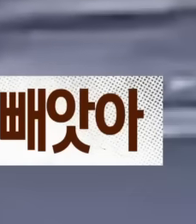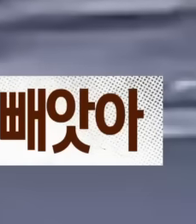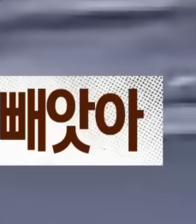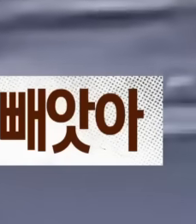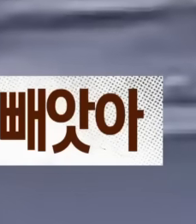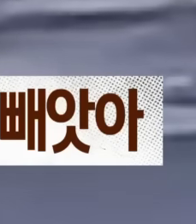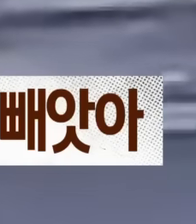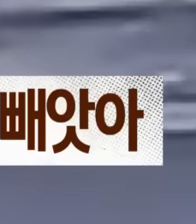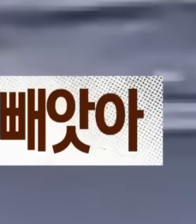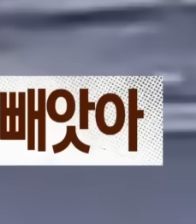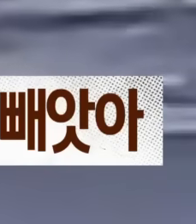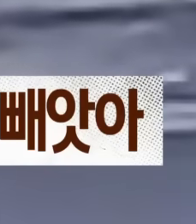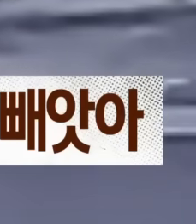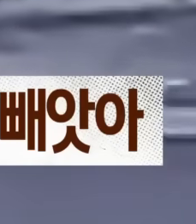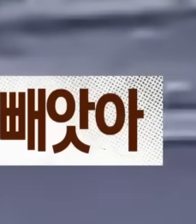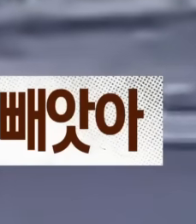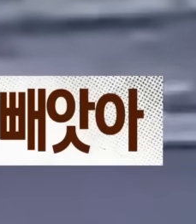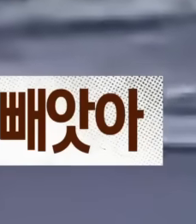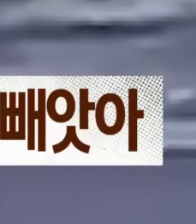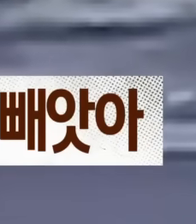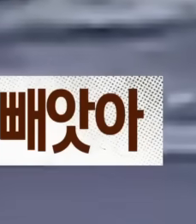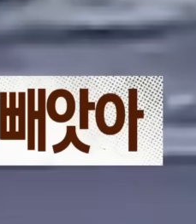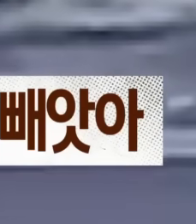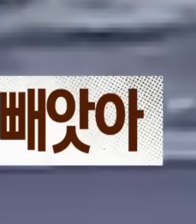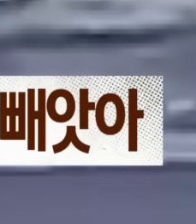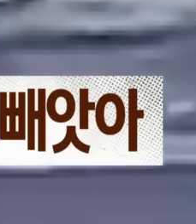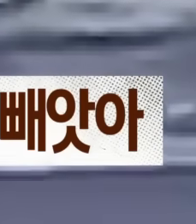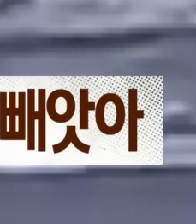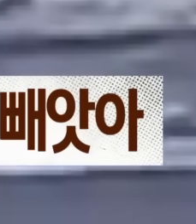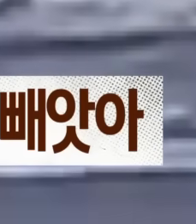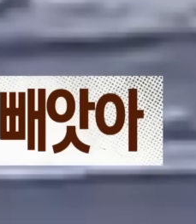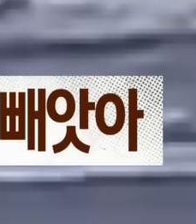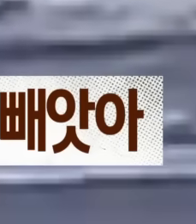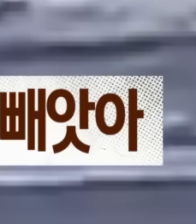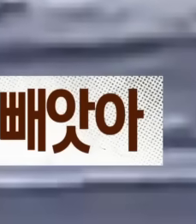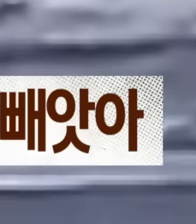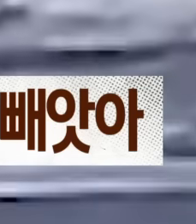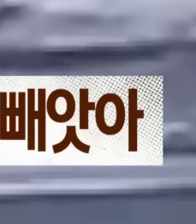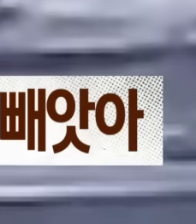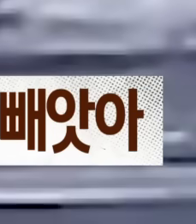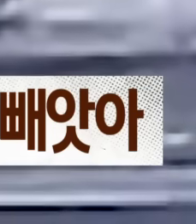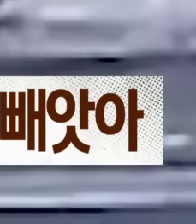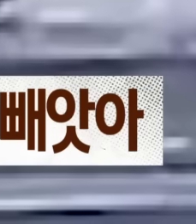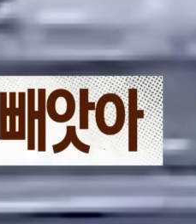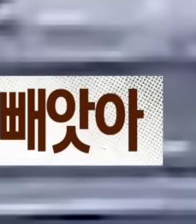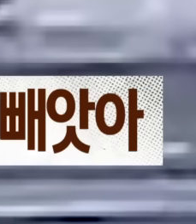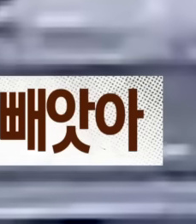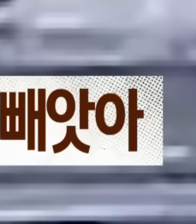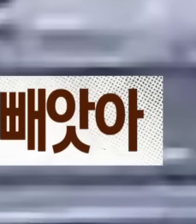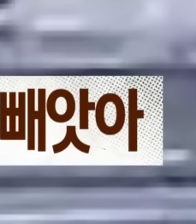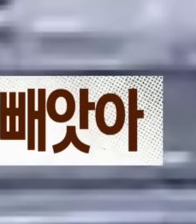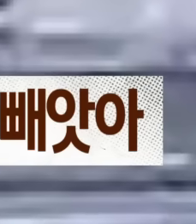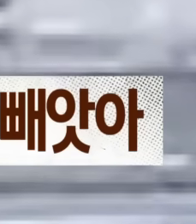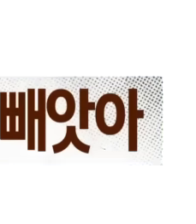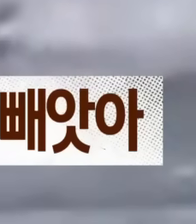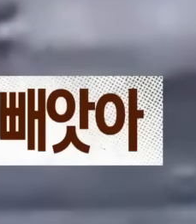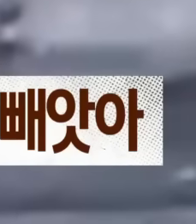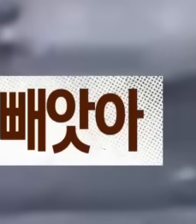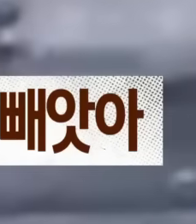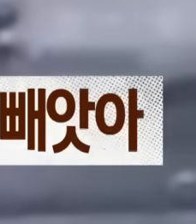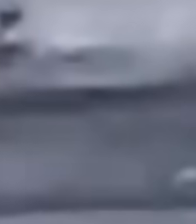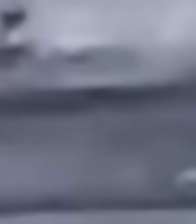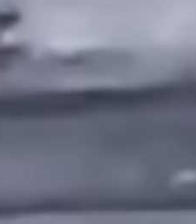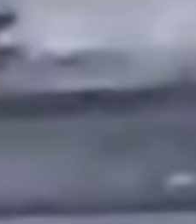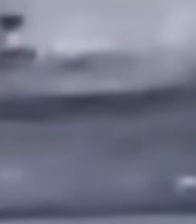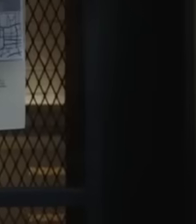붙잡혔습니다. 이 남성은 같은 날 비슷한 수법으로 또 다른 여성 운전자를 폭행했는데 술에 취해 왜 그랬는지